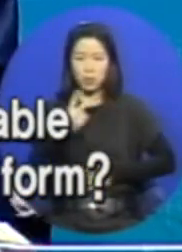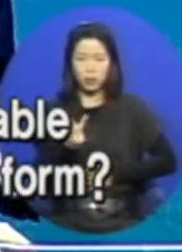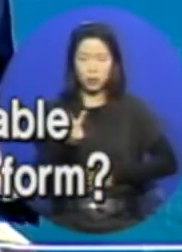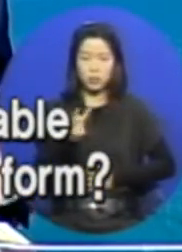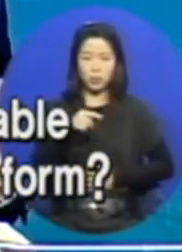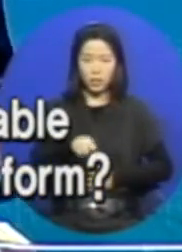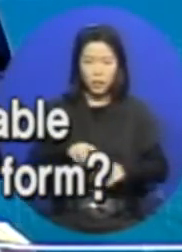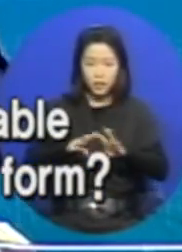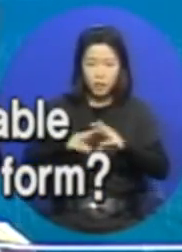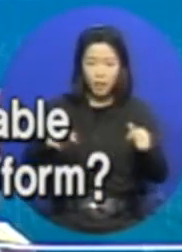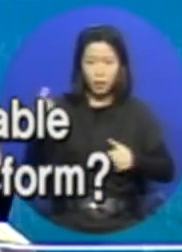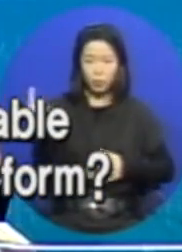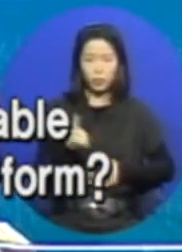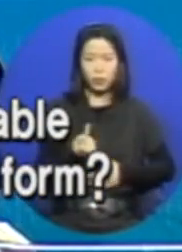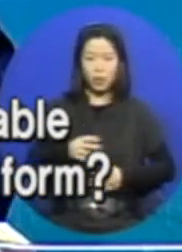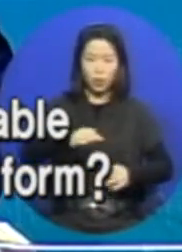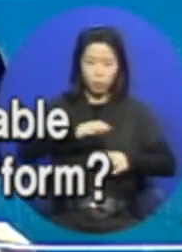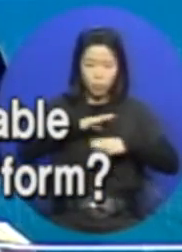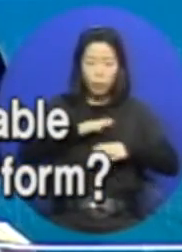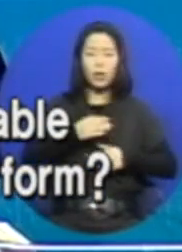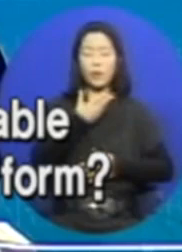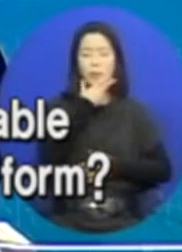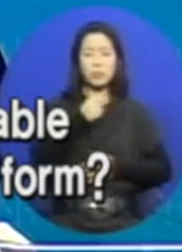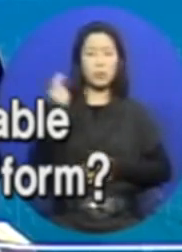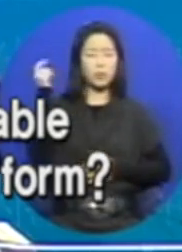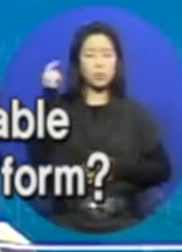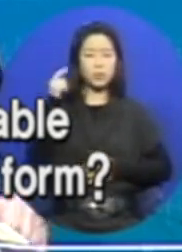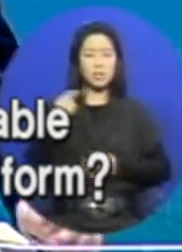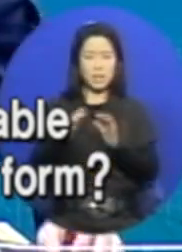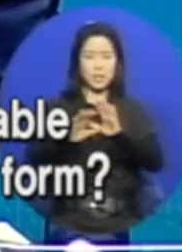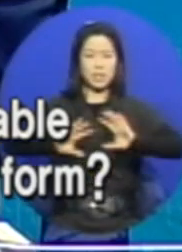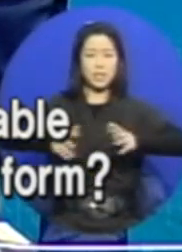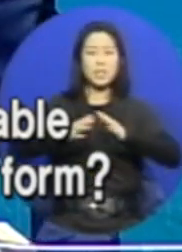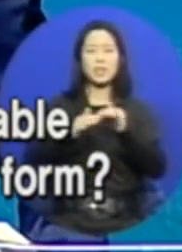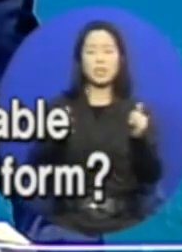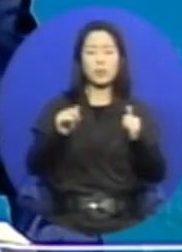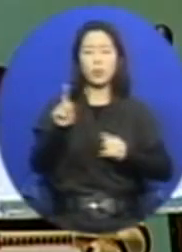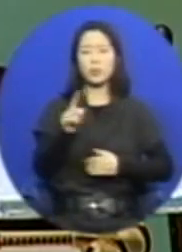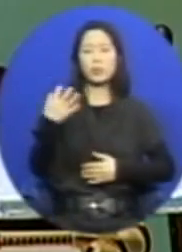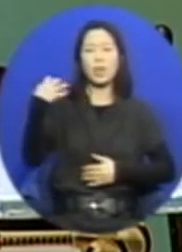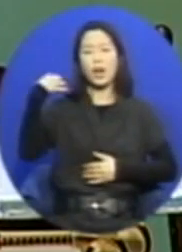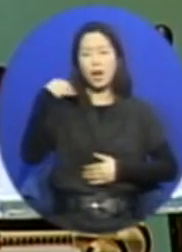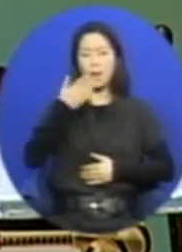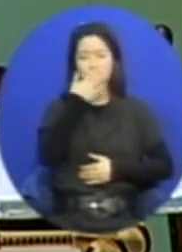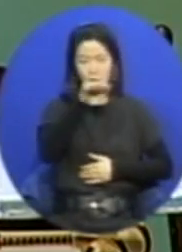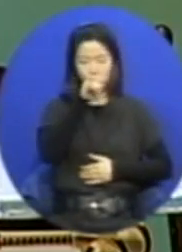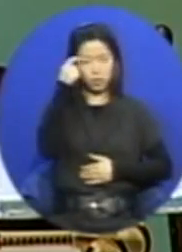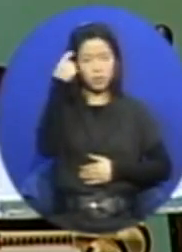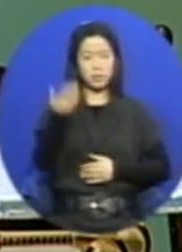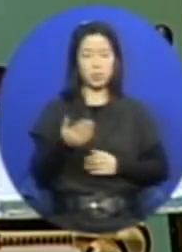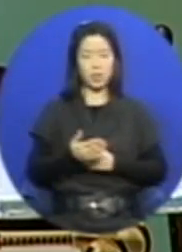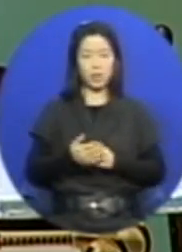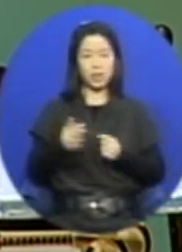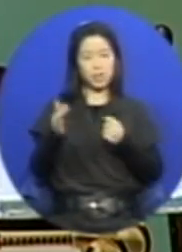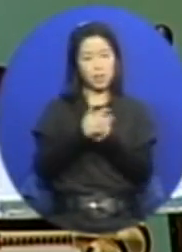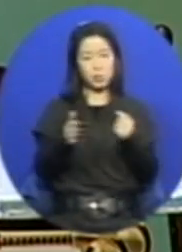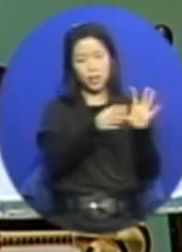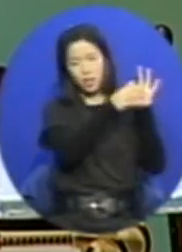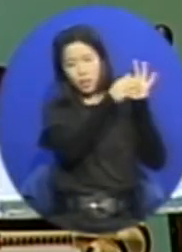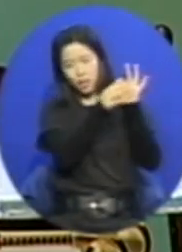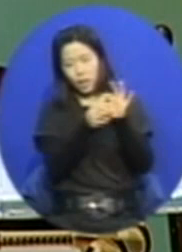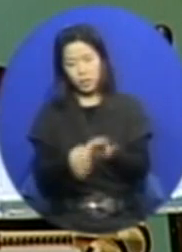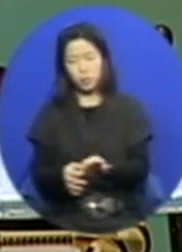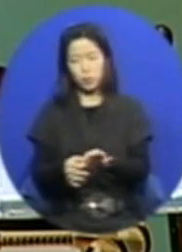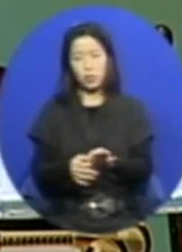엄청난 놀라운 복음을 어떻게 사람들이 감당할 수 있겠어요? 그래서 하나님께서 계속해서 아주 평범해